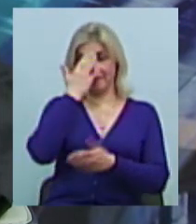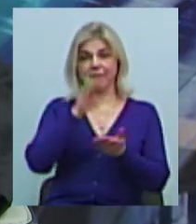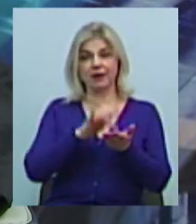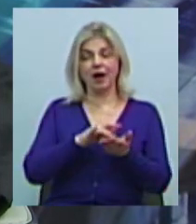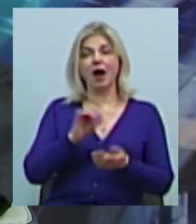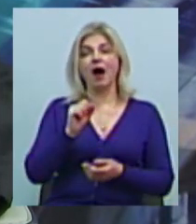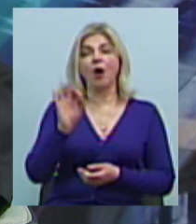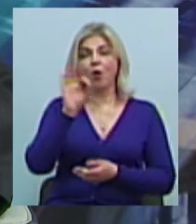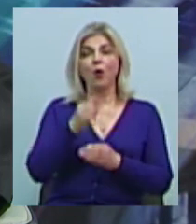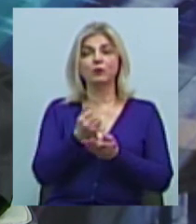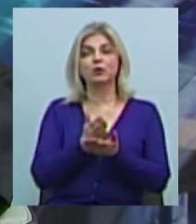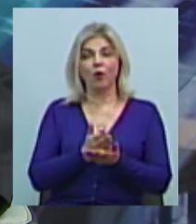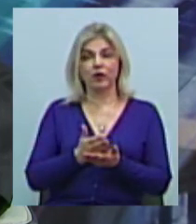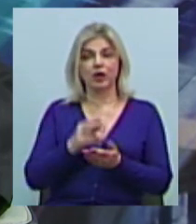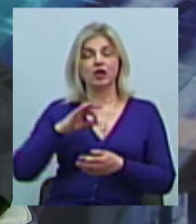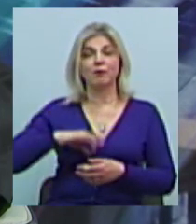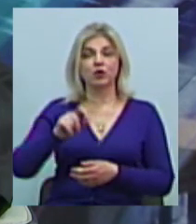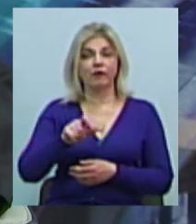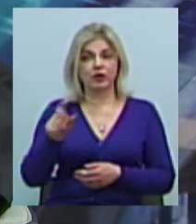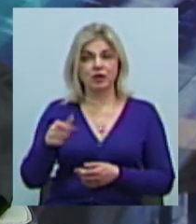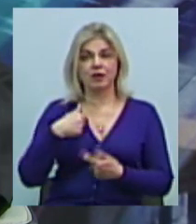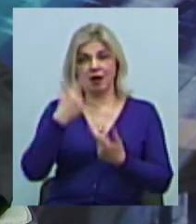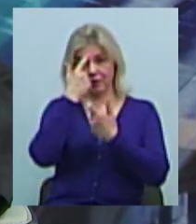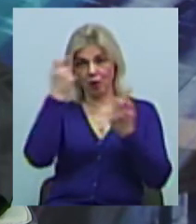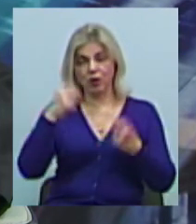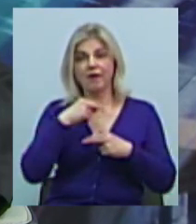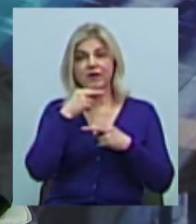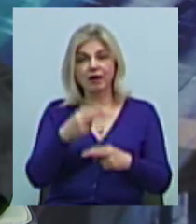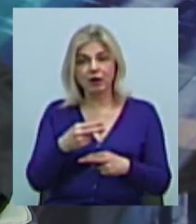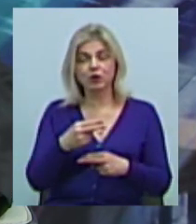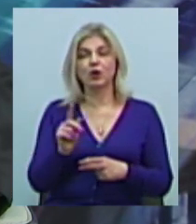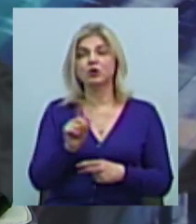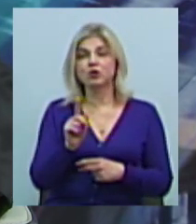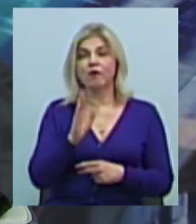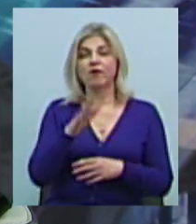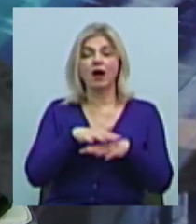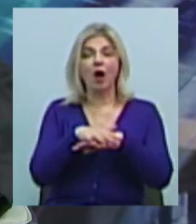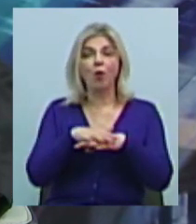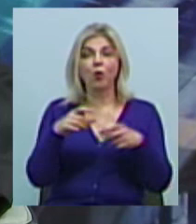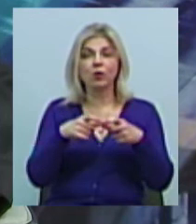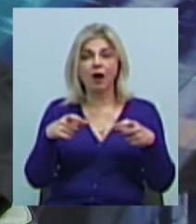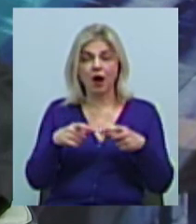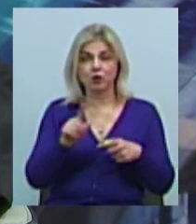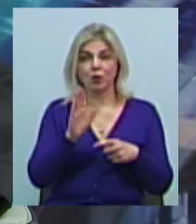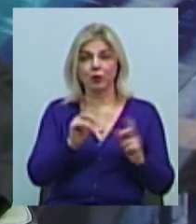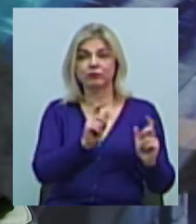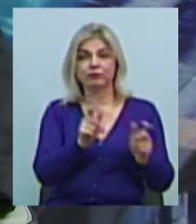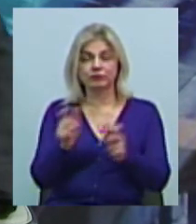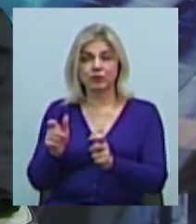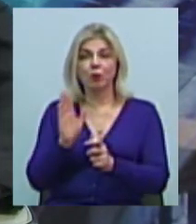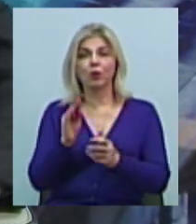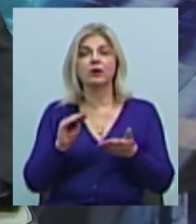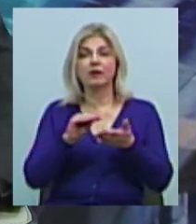Щодо обслуговування споживачів, наголошую звернути увагу, що в рахунках, які будуть надані, буде